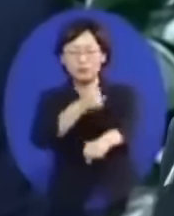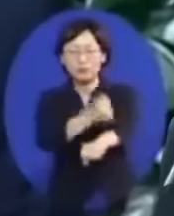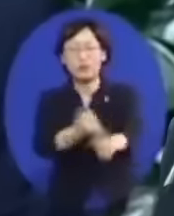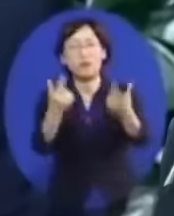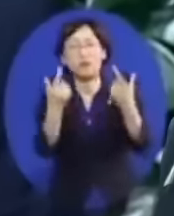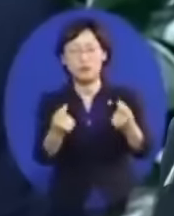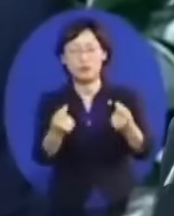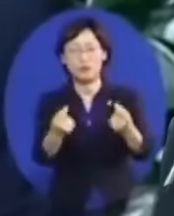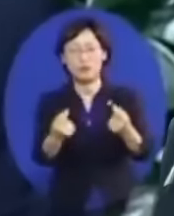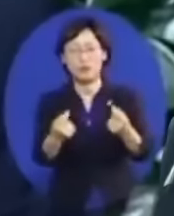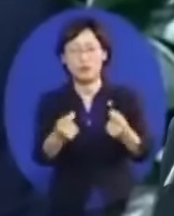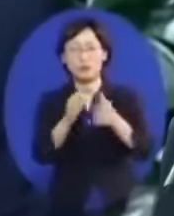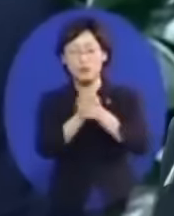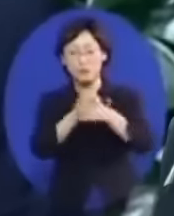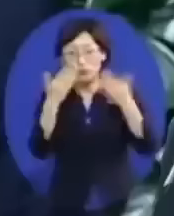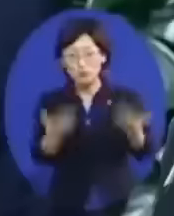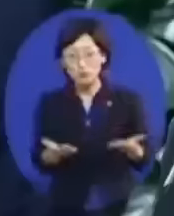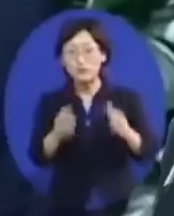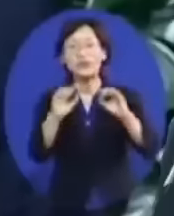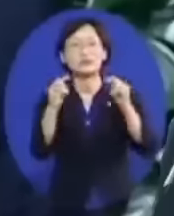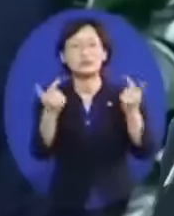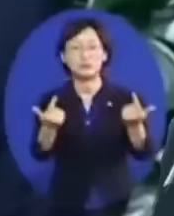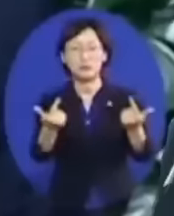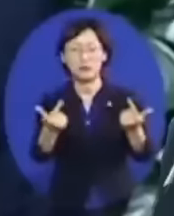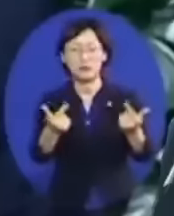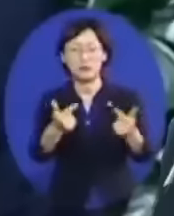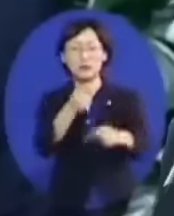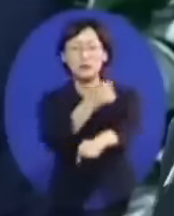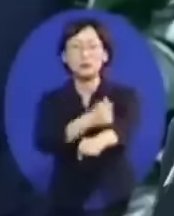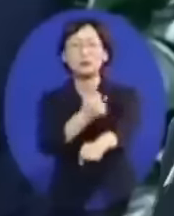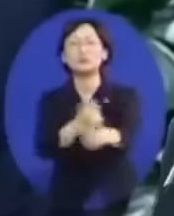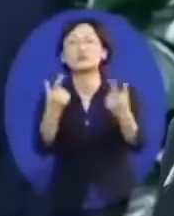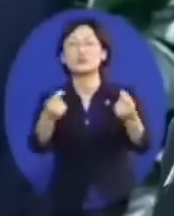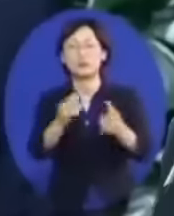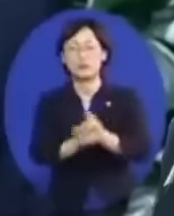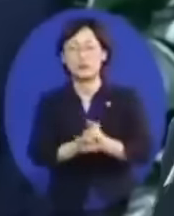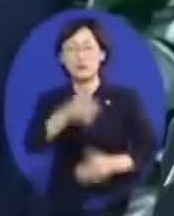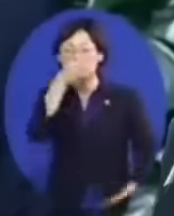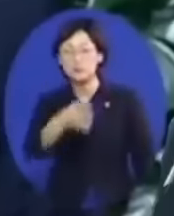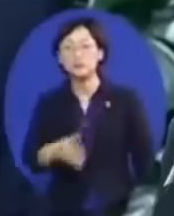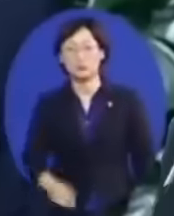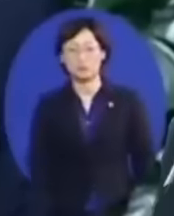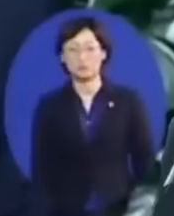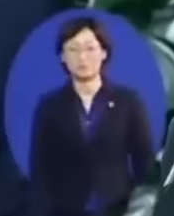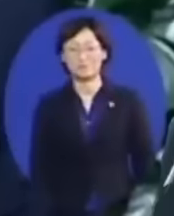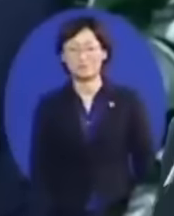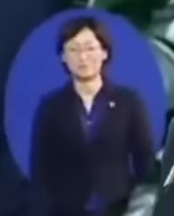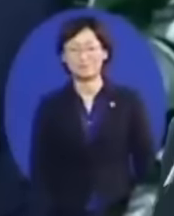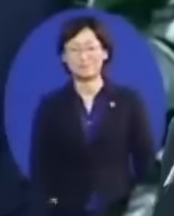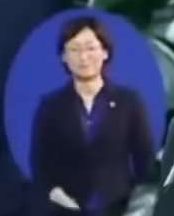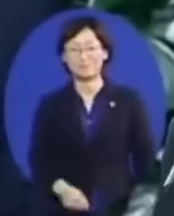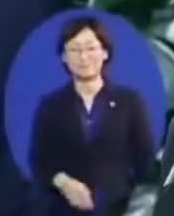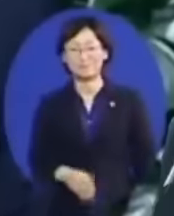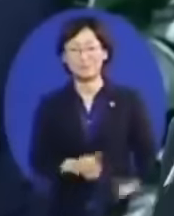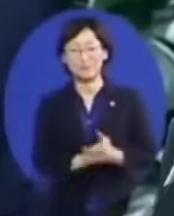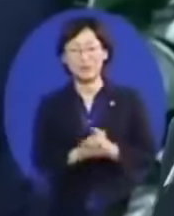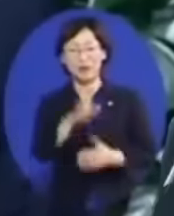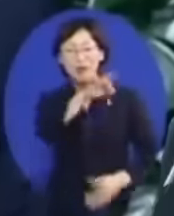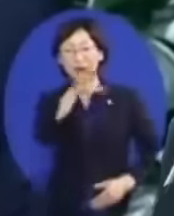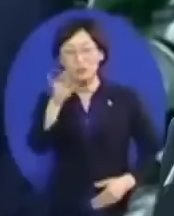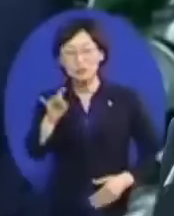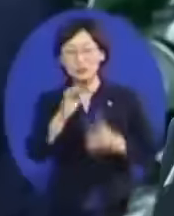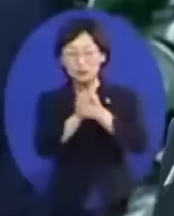기도가 휴식이 아닙니다. 노동입니다. 힘이 들어요. 종종 기도하다